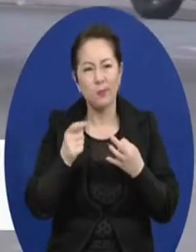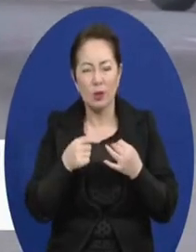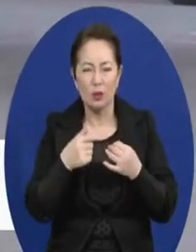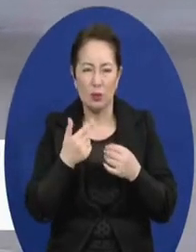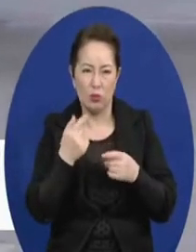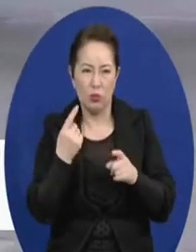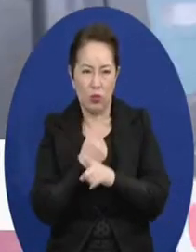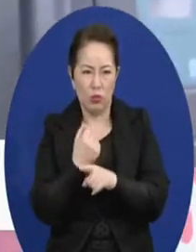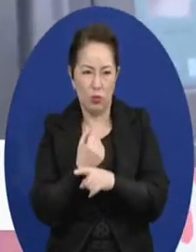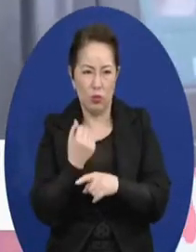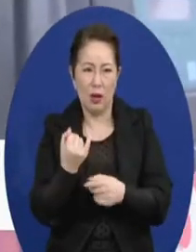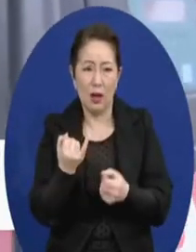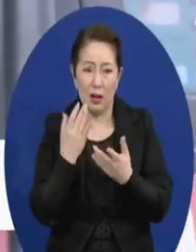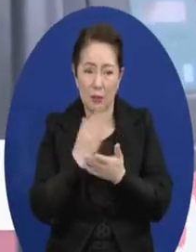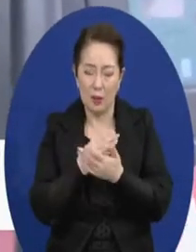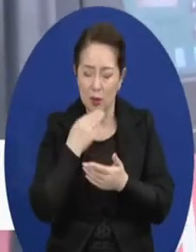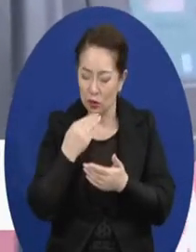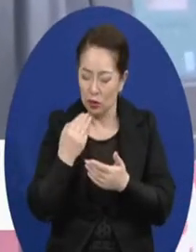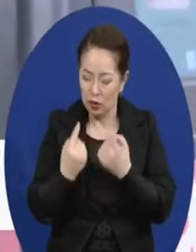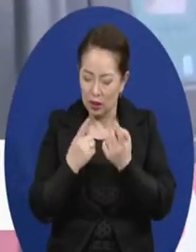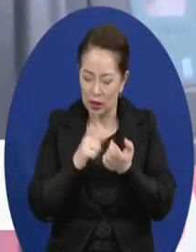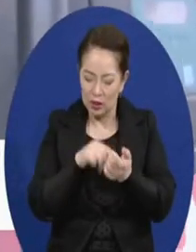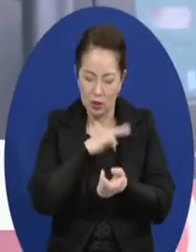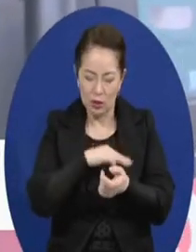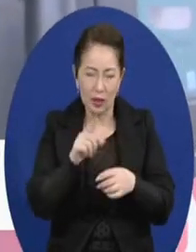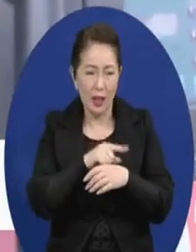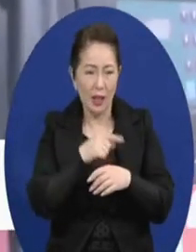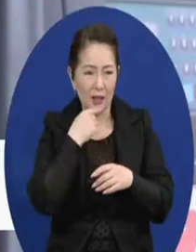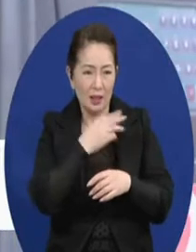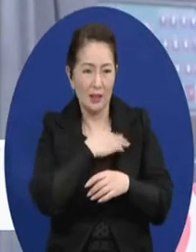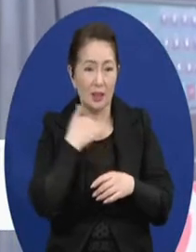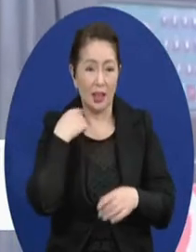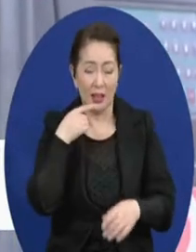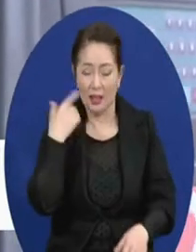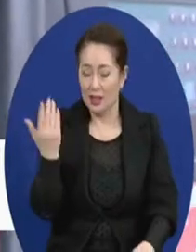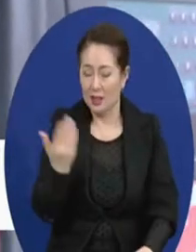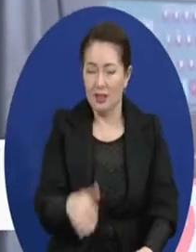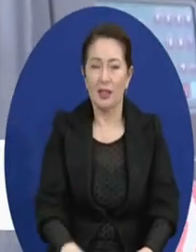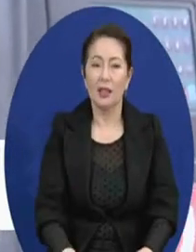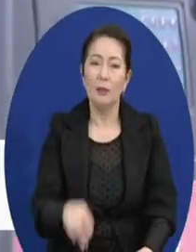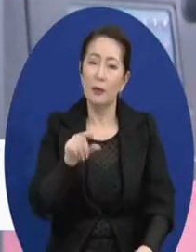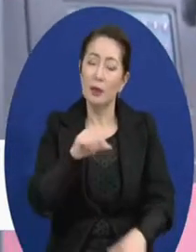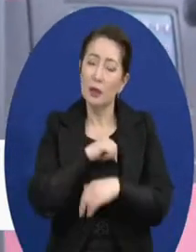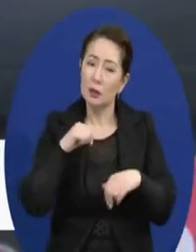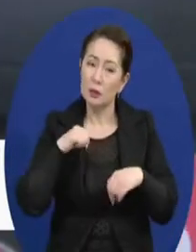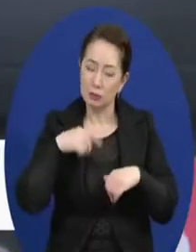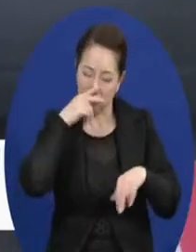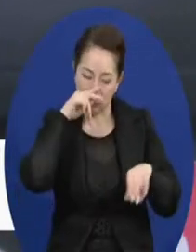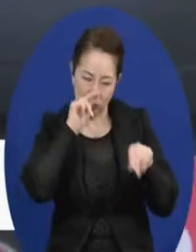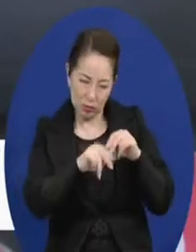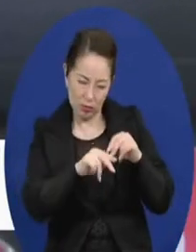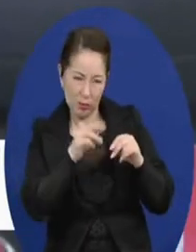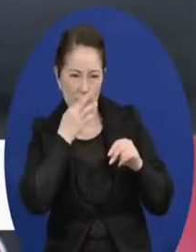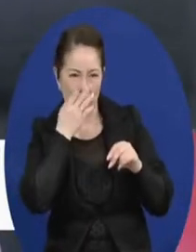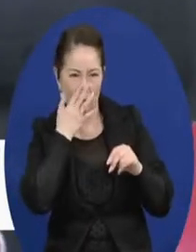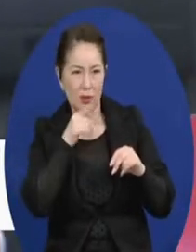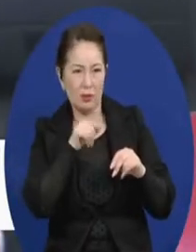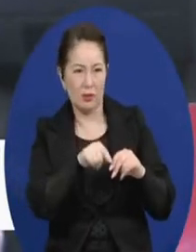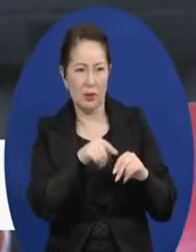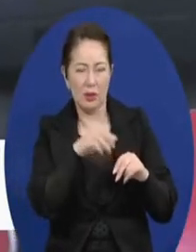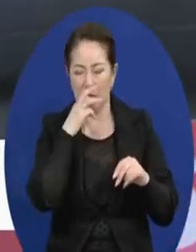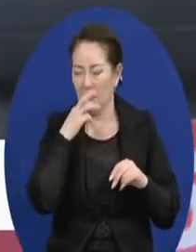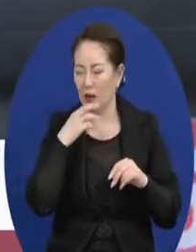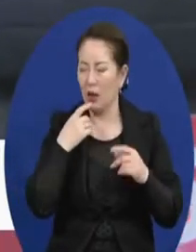газар доголдолтой гарсан гэдгийг шудраг өрсөлдөөн хэрэглэгчийн төлөө газрын дарга хэлж байла. Иргэд шалгалтын дун худлаа гарч байгаа